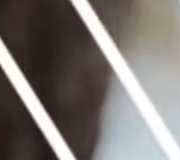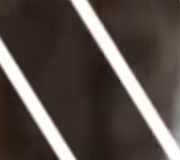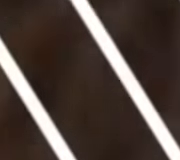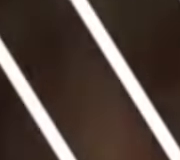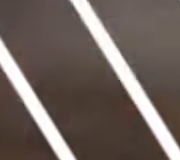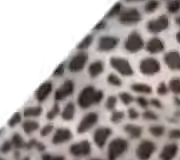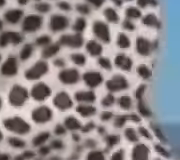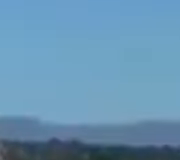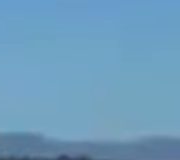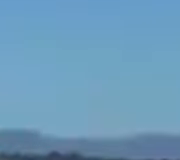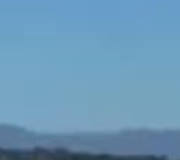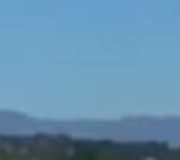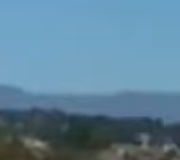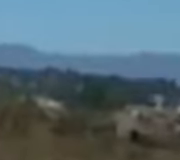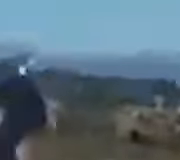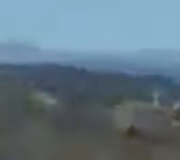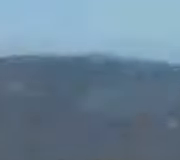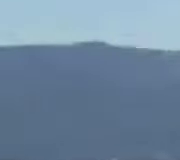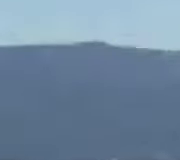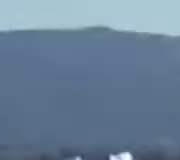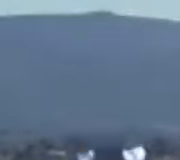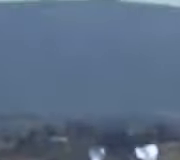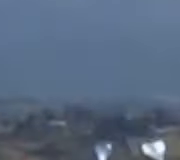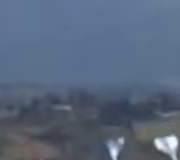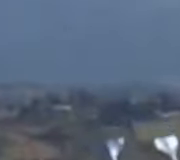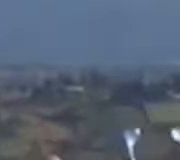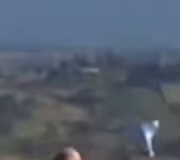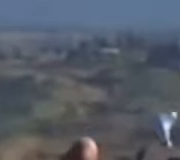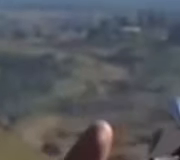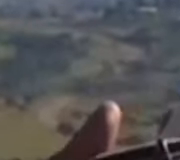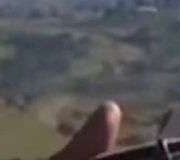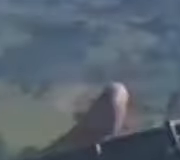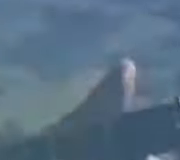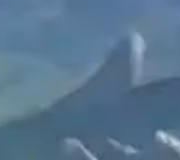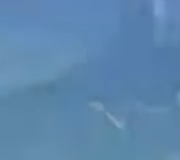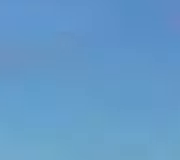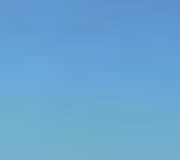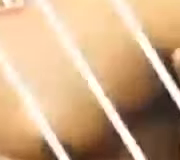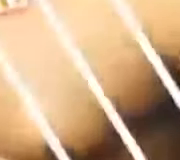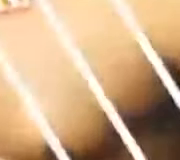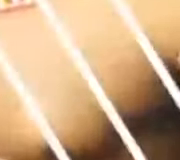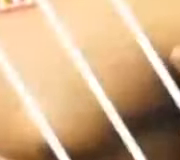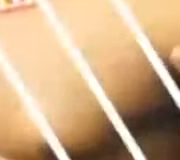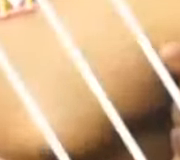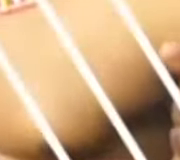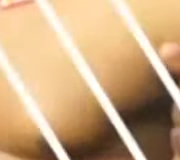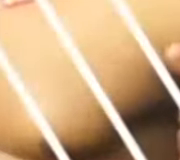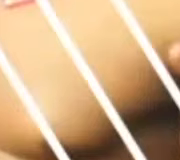Thank you.